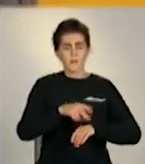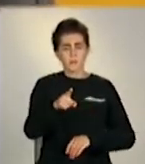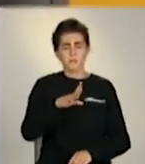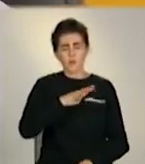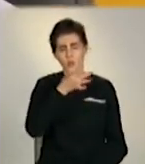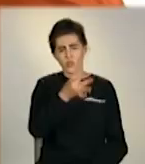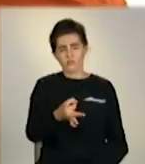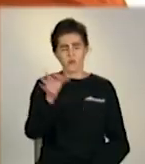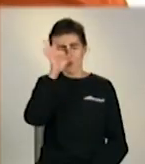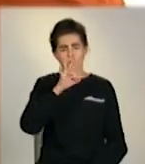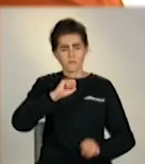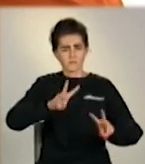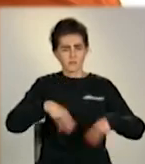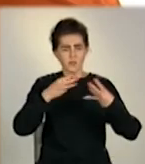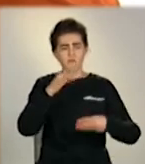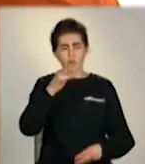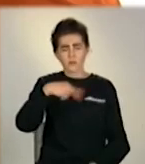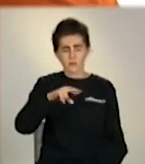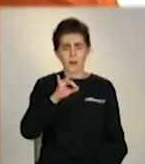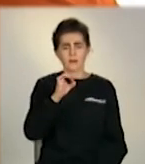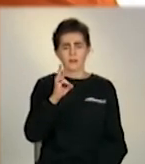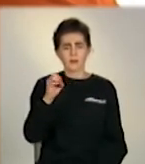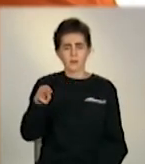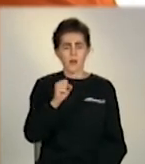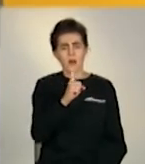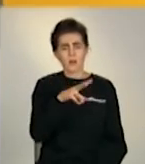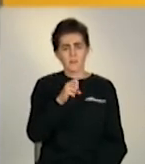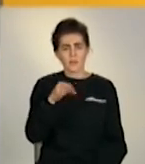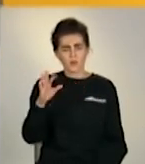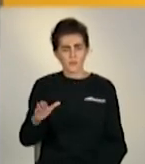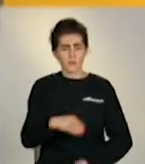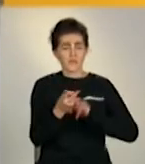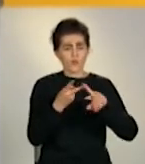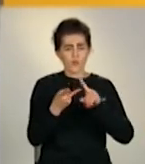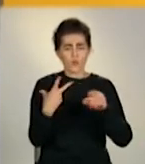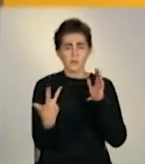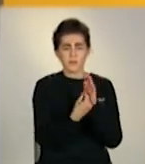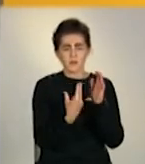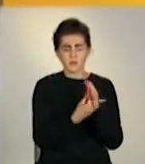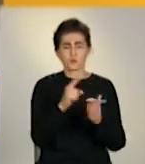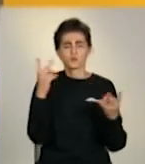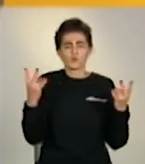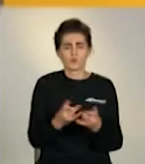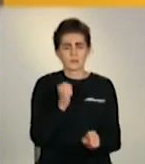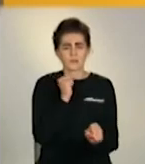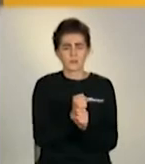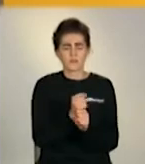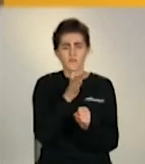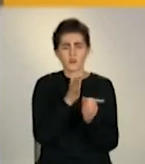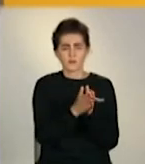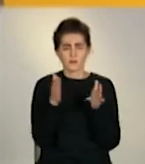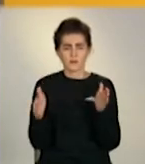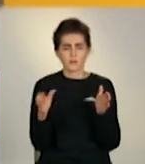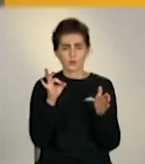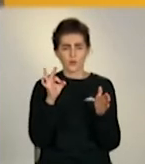час прямої трансляції у фонді Ріната Ахметова. Друге щеплення потрібно робити у термін, який